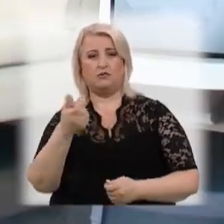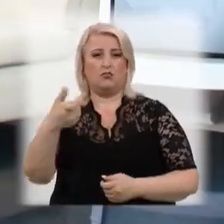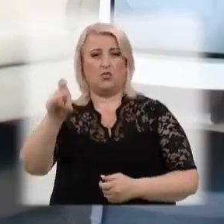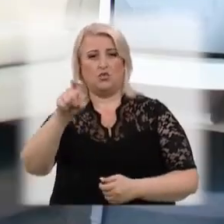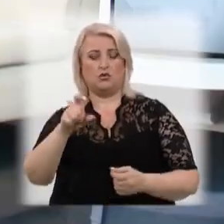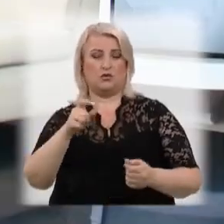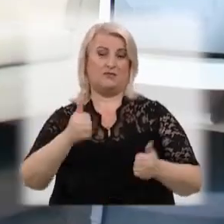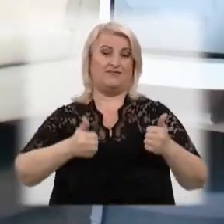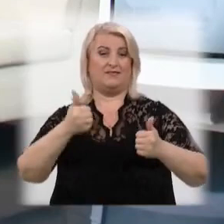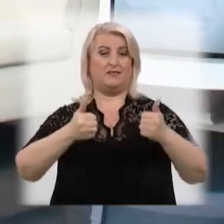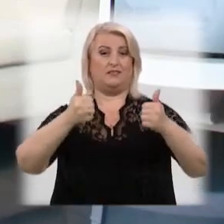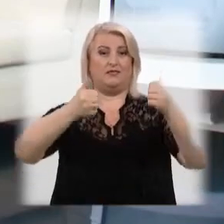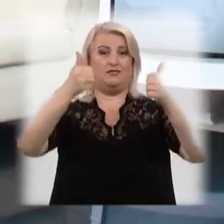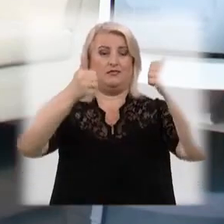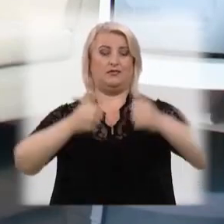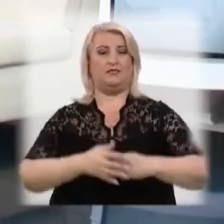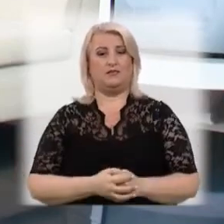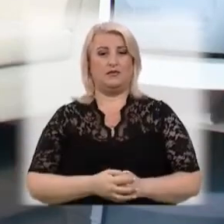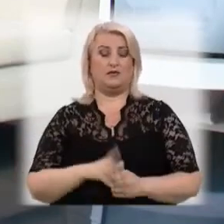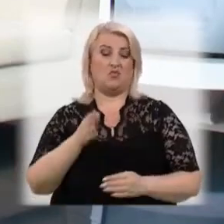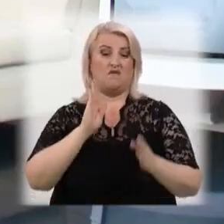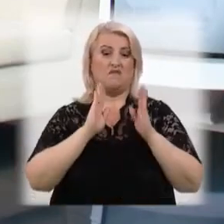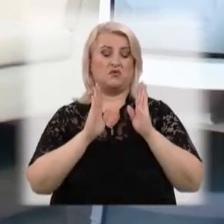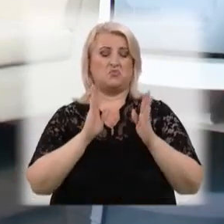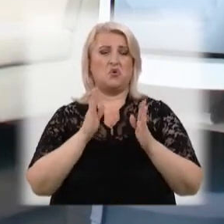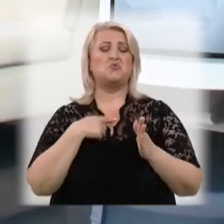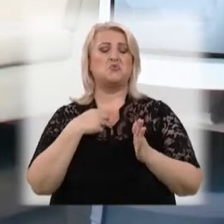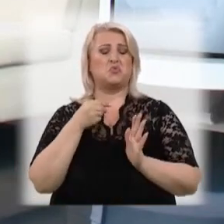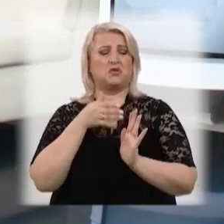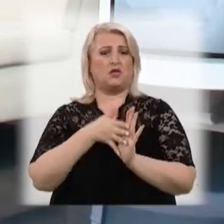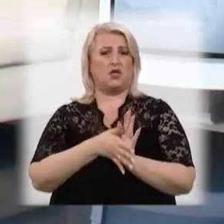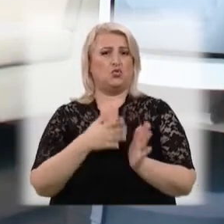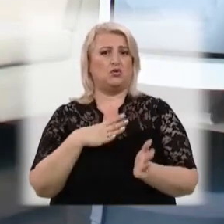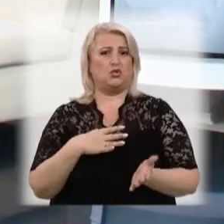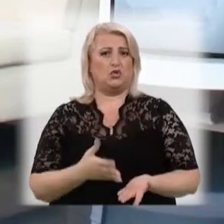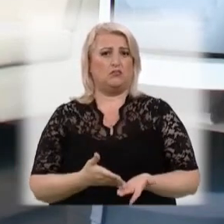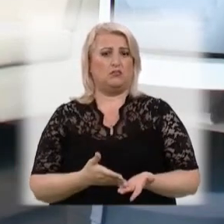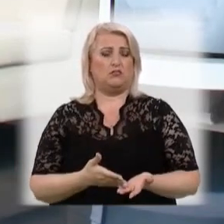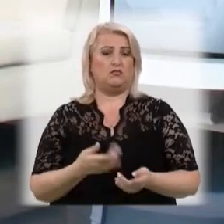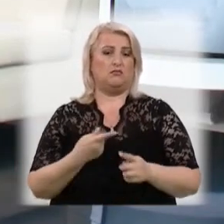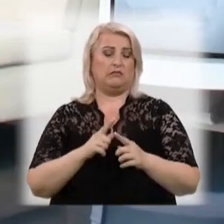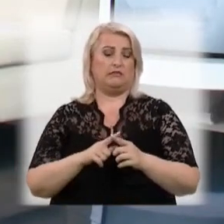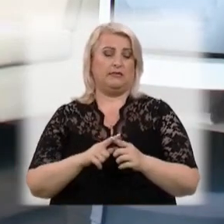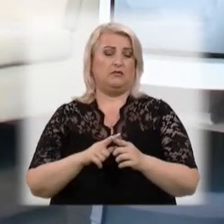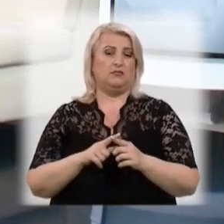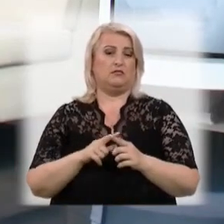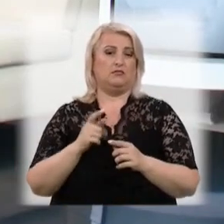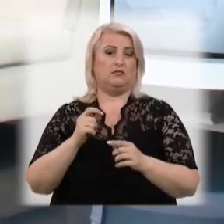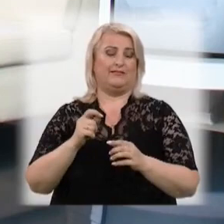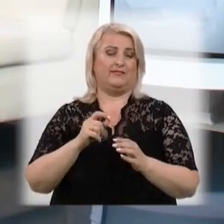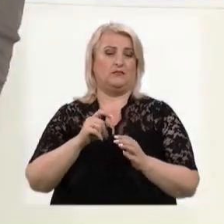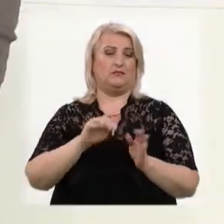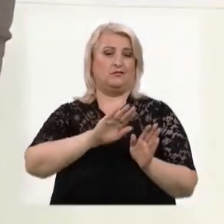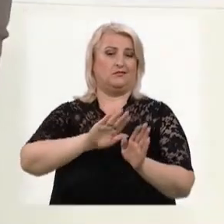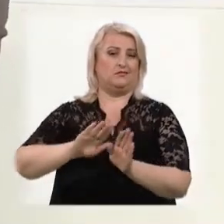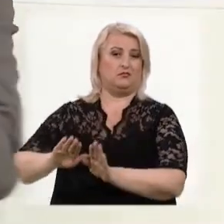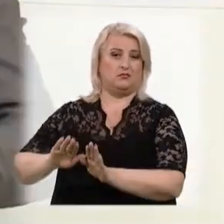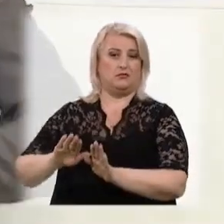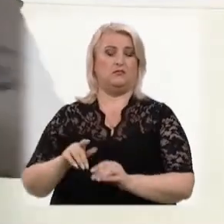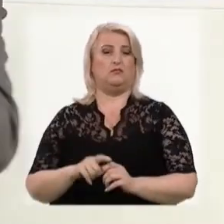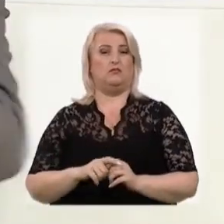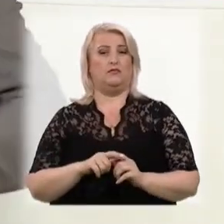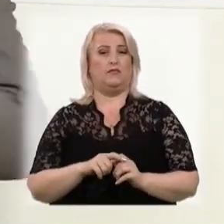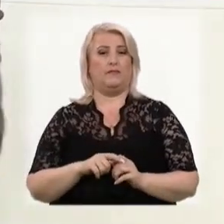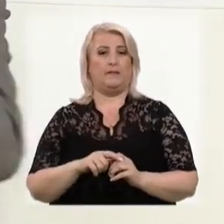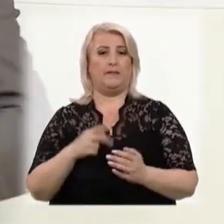tot și atunci Facebook De ce zic eu că eu sunt cel puțin mai jos la Coada este pun în față